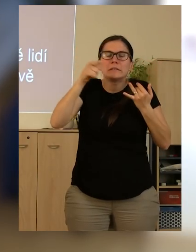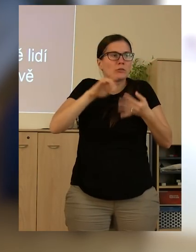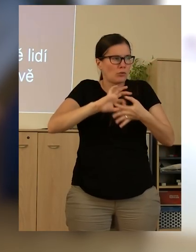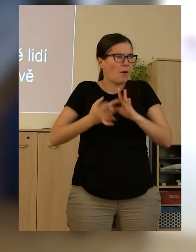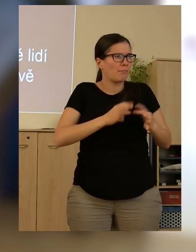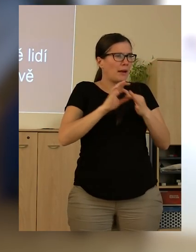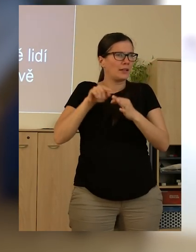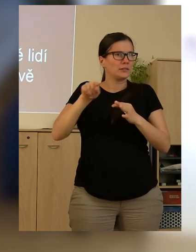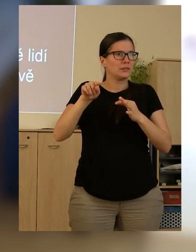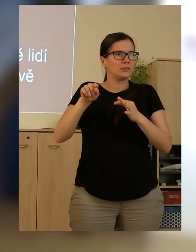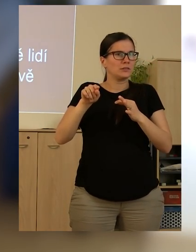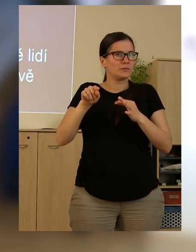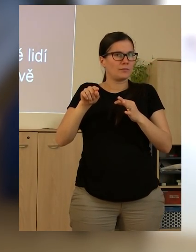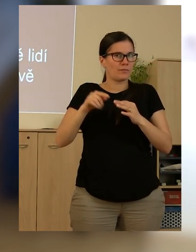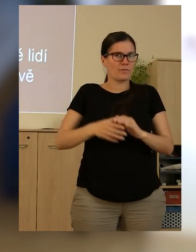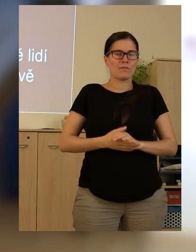komplexovou vlastně historií.